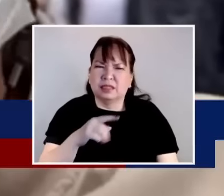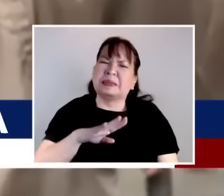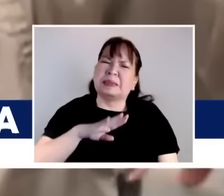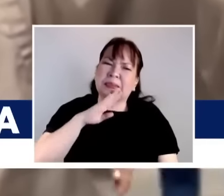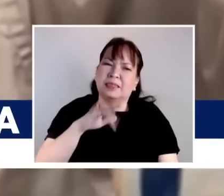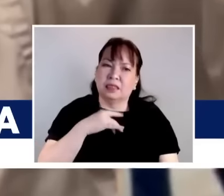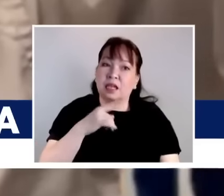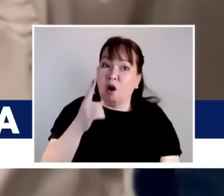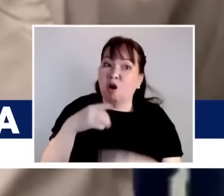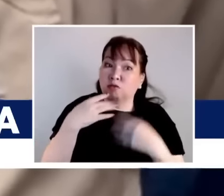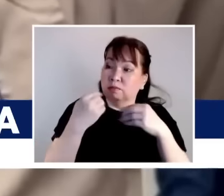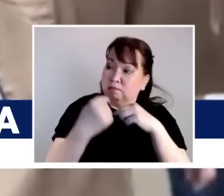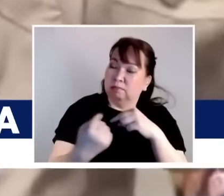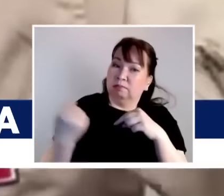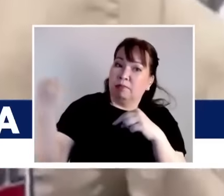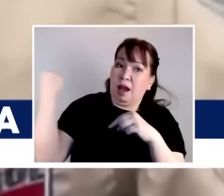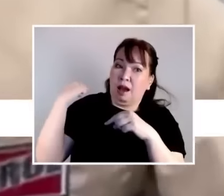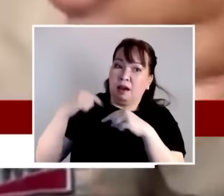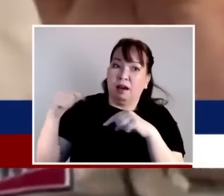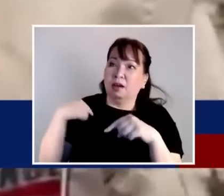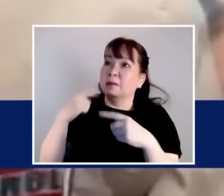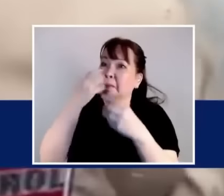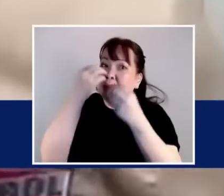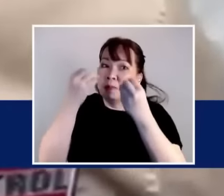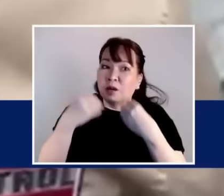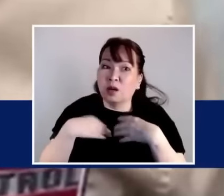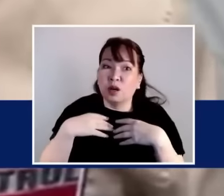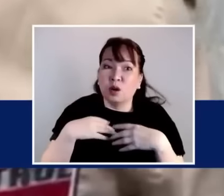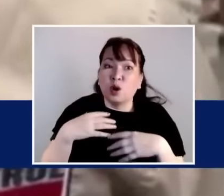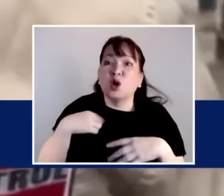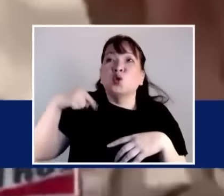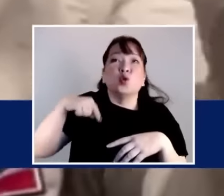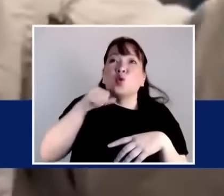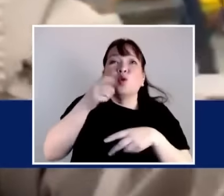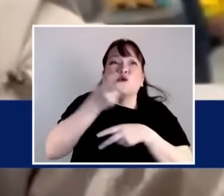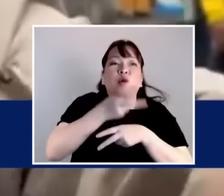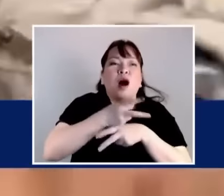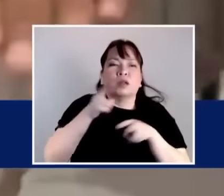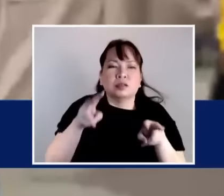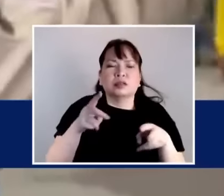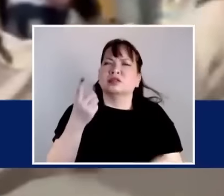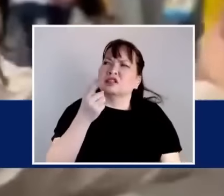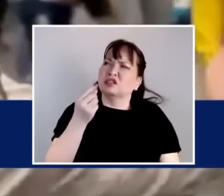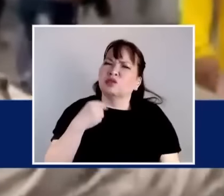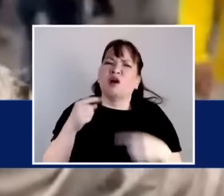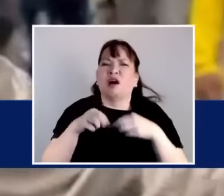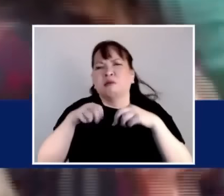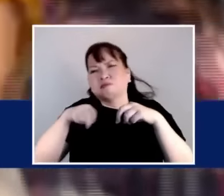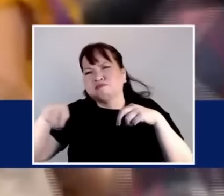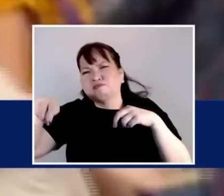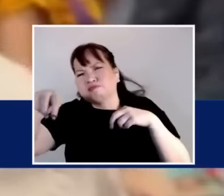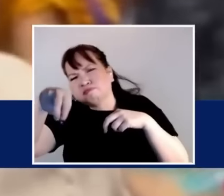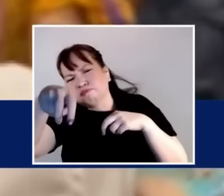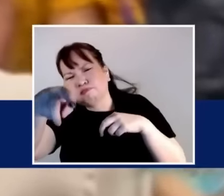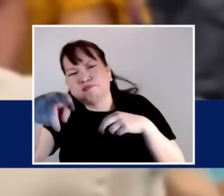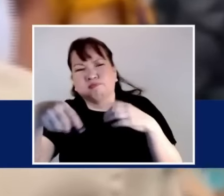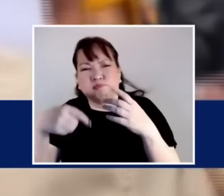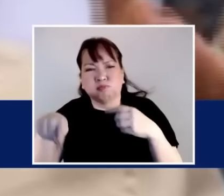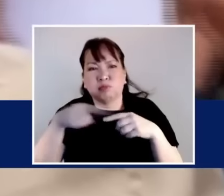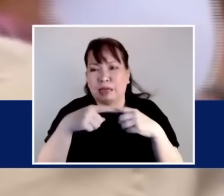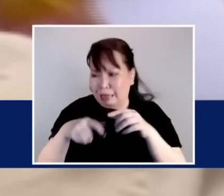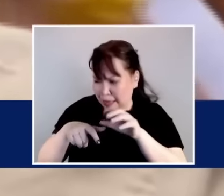sa back gate, no? Sinabi nila, mga watcher lang po dito. So ang ginawa namin, nagbalik na naman ayas po. Yung mga